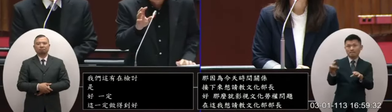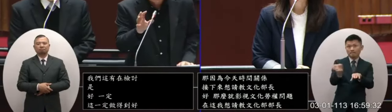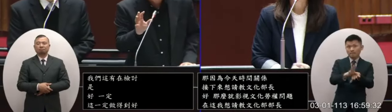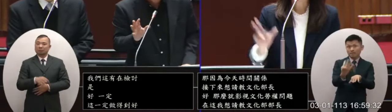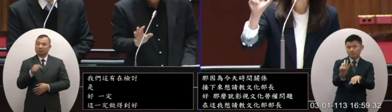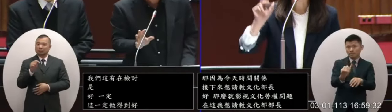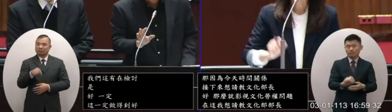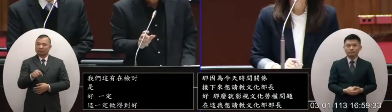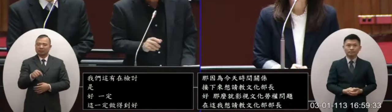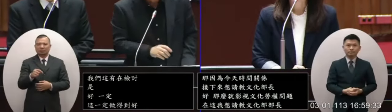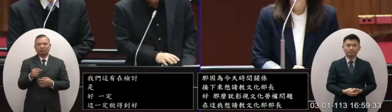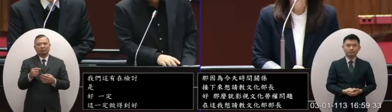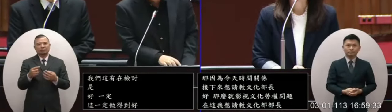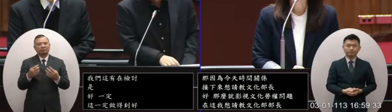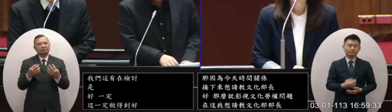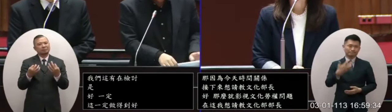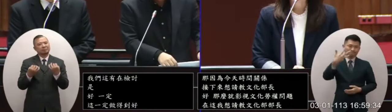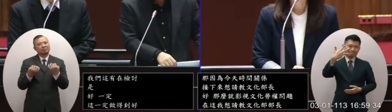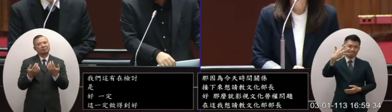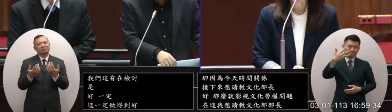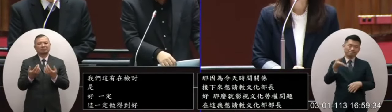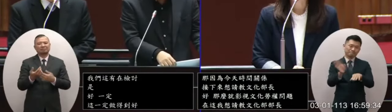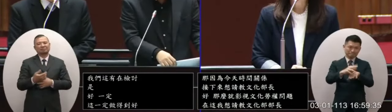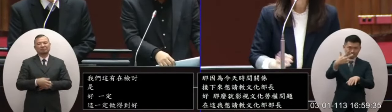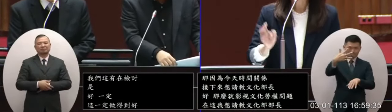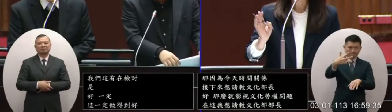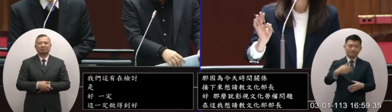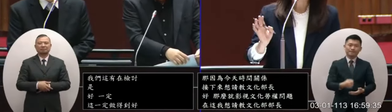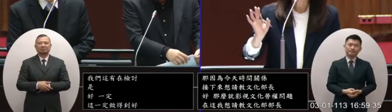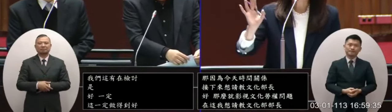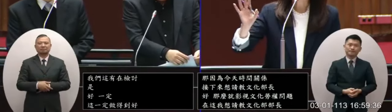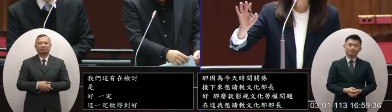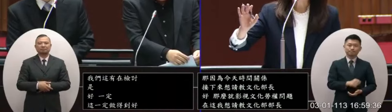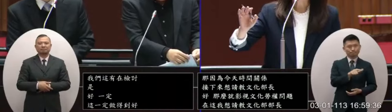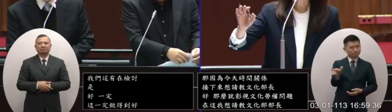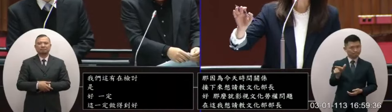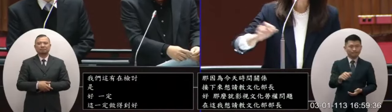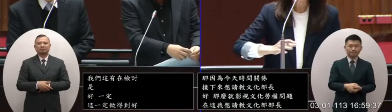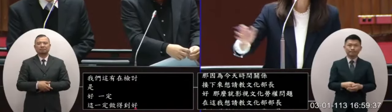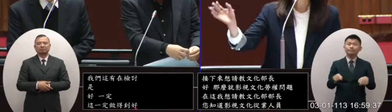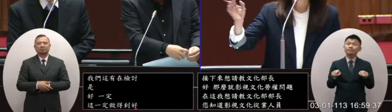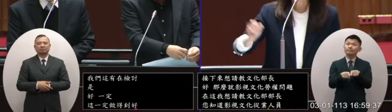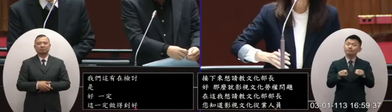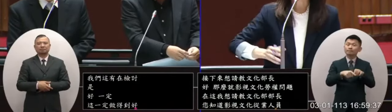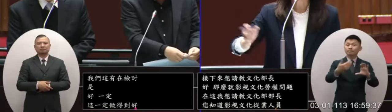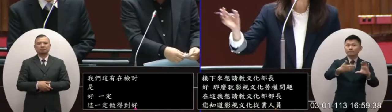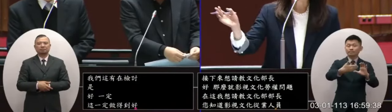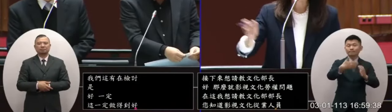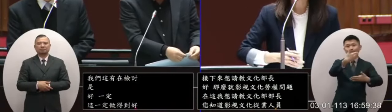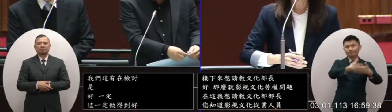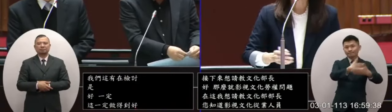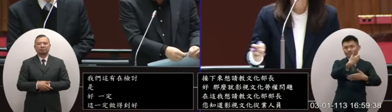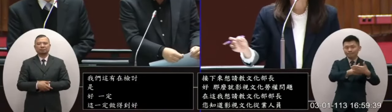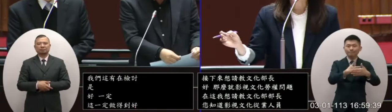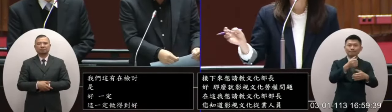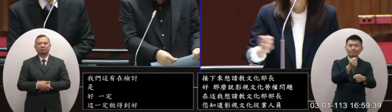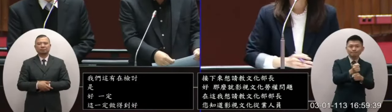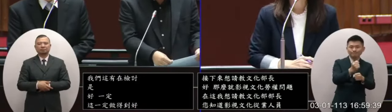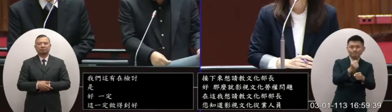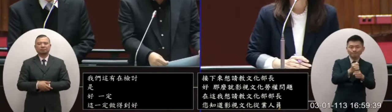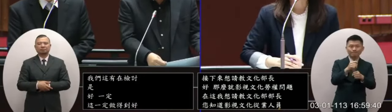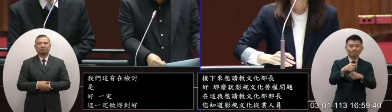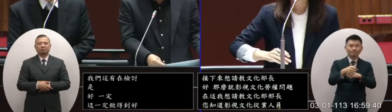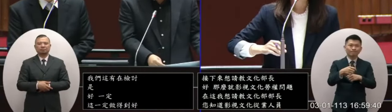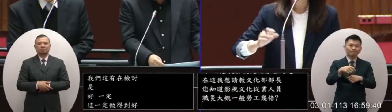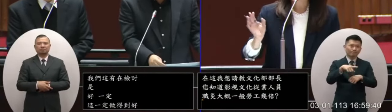这个不方便，我是 8倍，大概是8倍。所以一般呢，其实以 电视、电影从业人员他们的